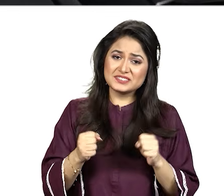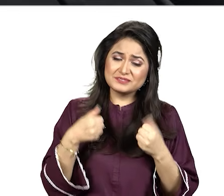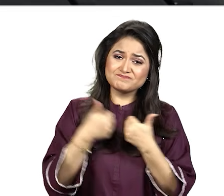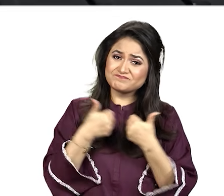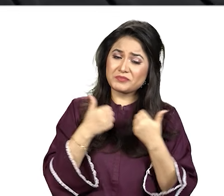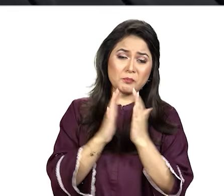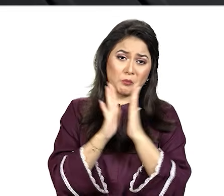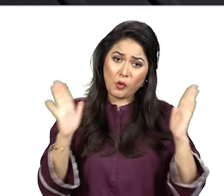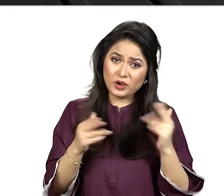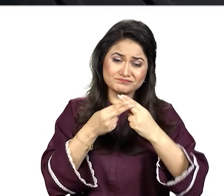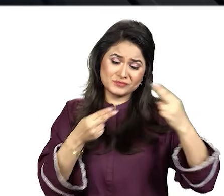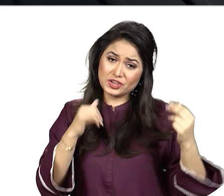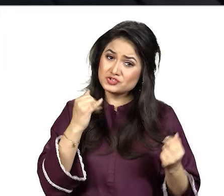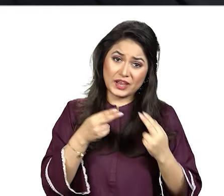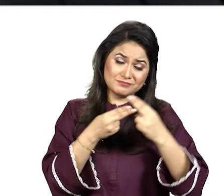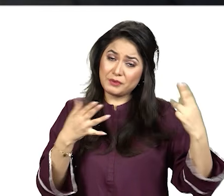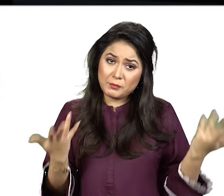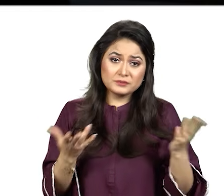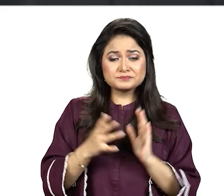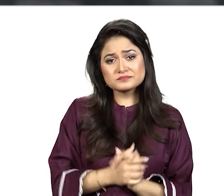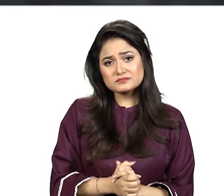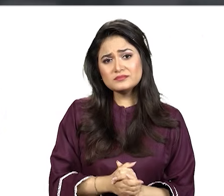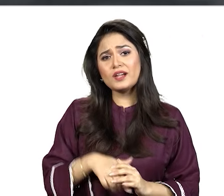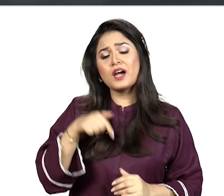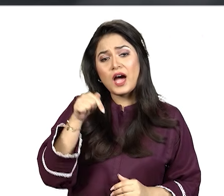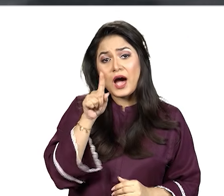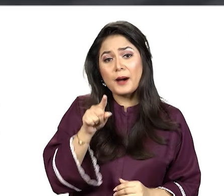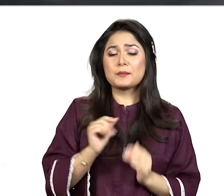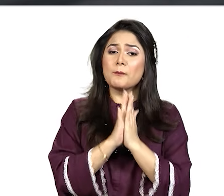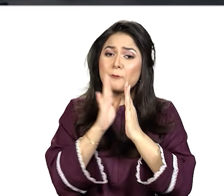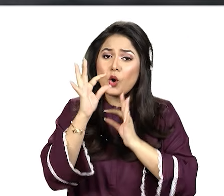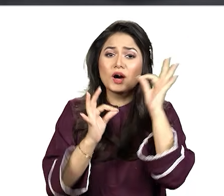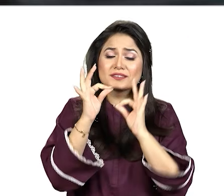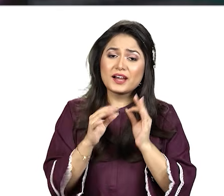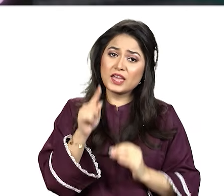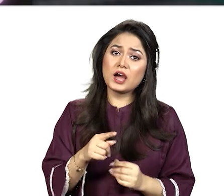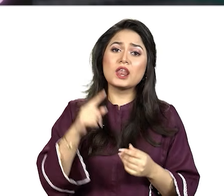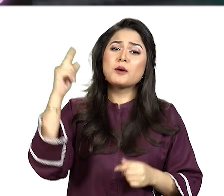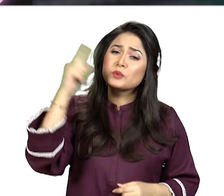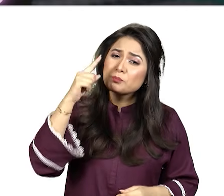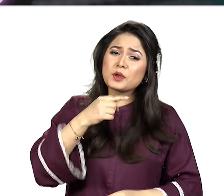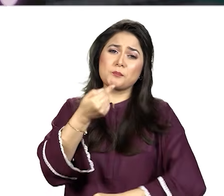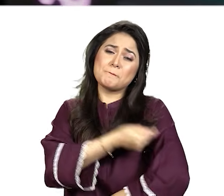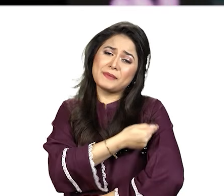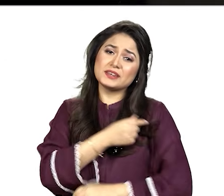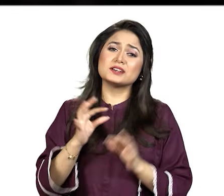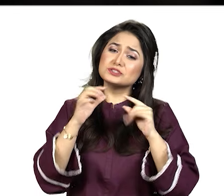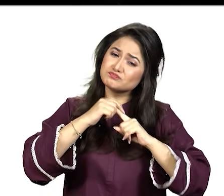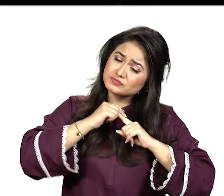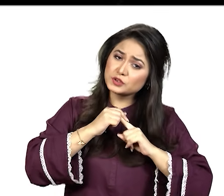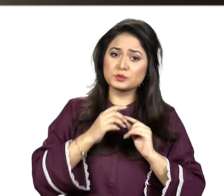خلاف جنگ قدرے طویل ہو سکتی ہے۔ لہٰذا اپنا خیال رکھیں اور باقاعدگی سے اپنا میڈیکل چیک اپ کرواتے